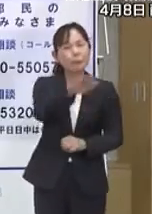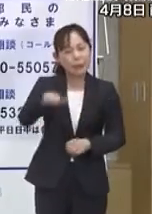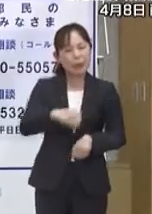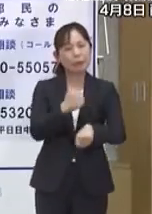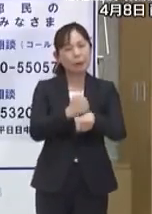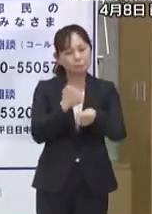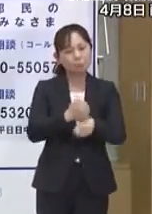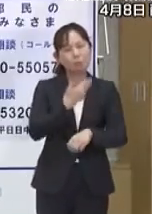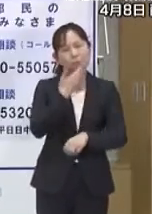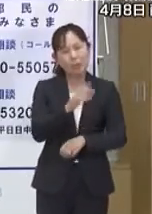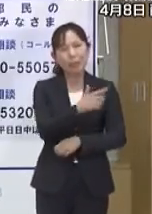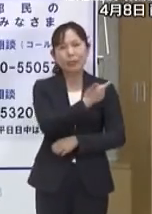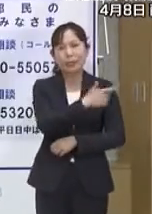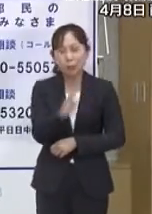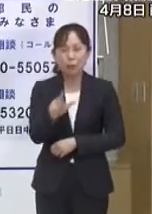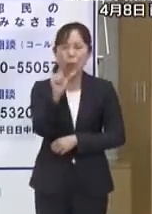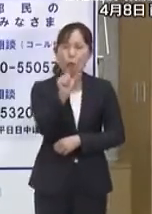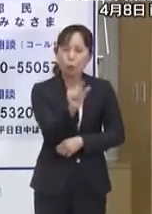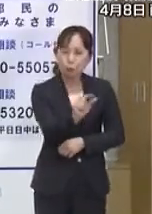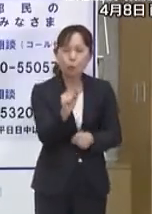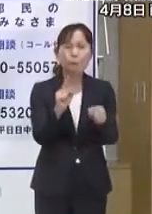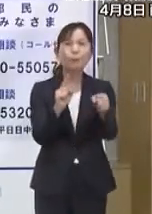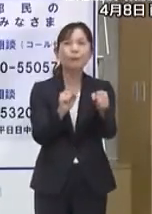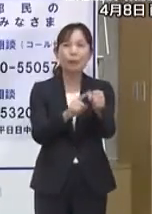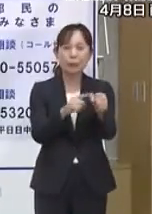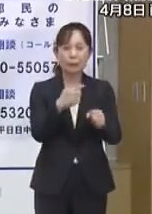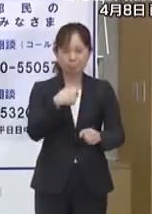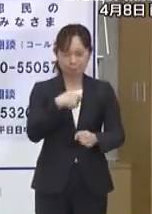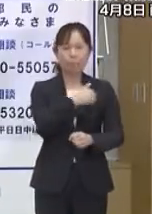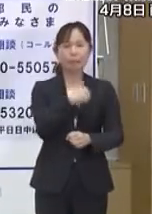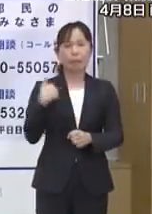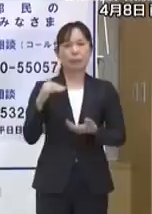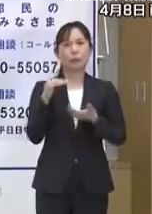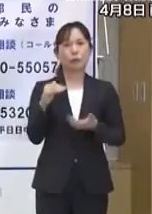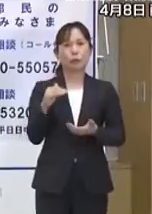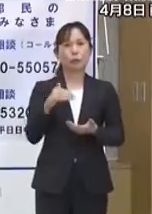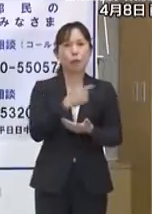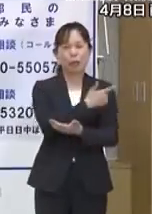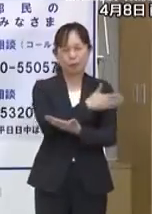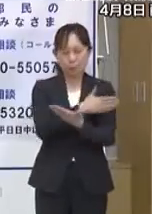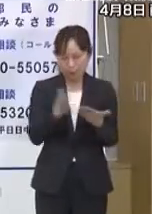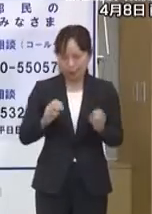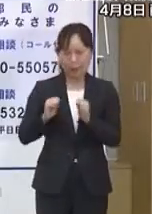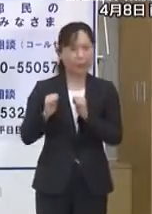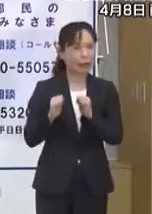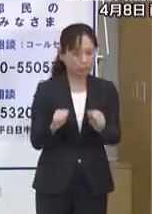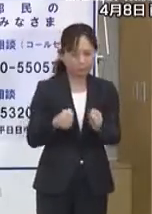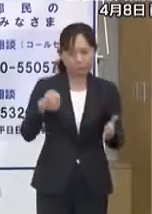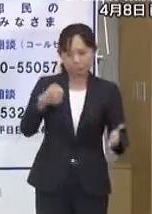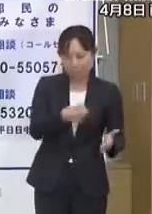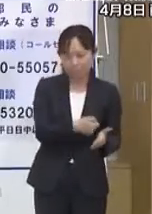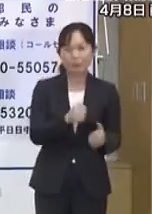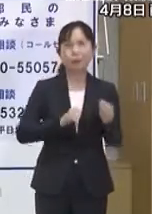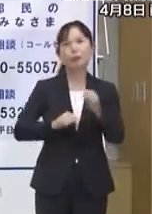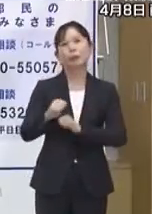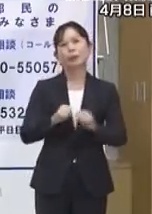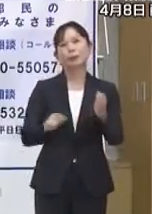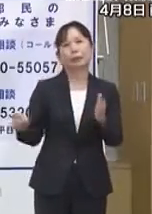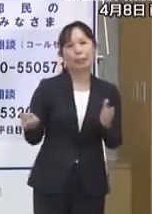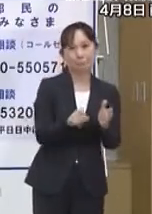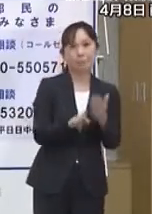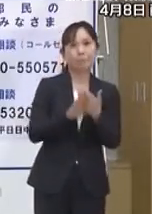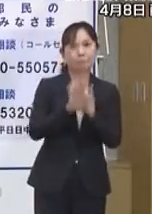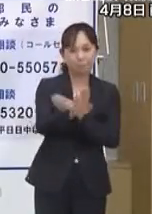少しでも減らしていけるように引き続きできることはすべてやるという決意で取り組んでまいり